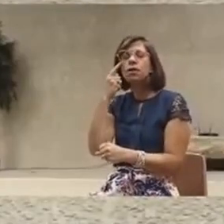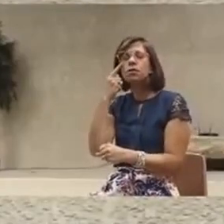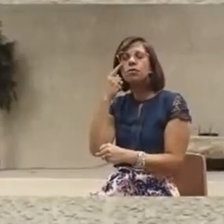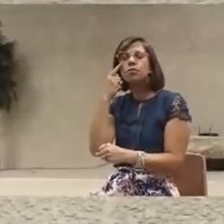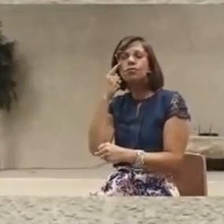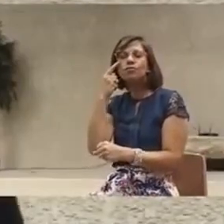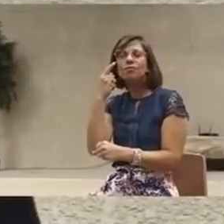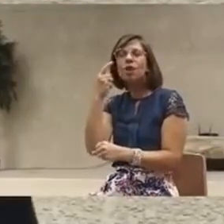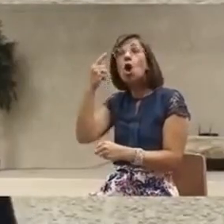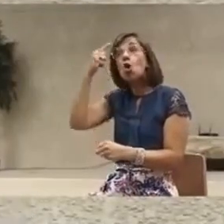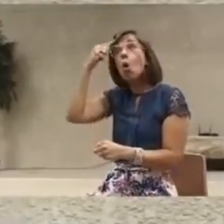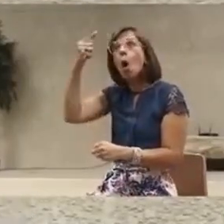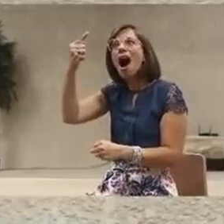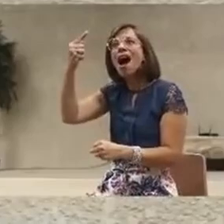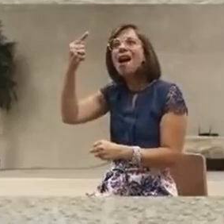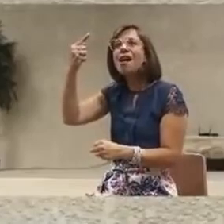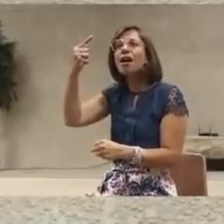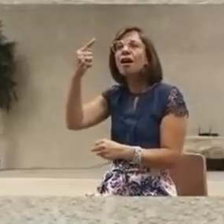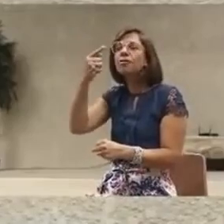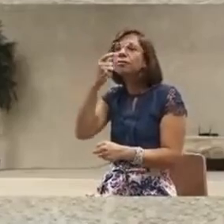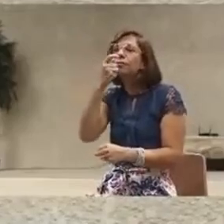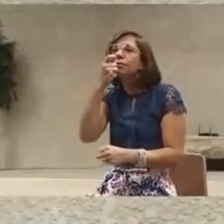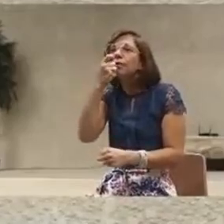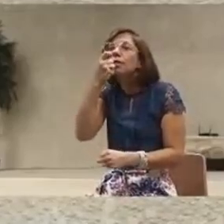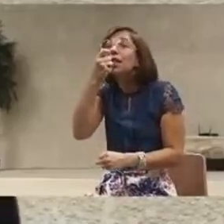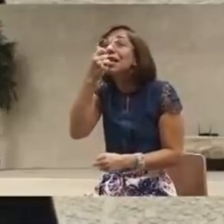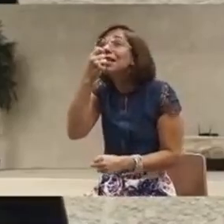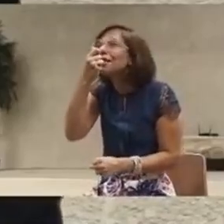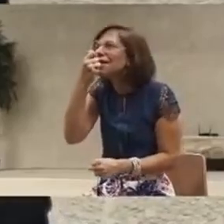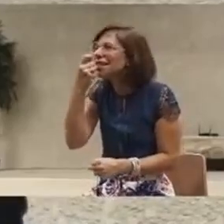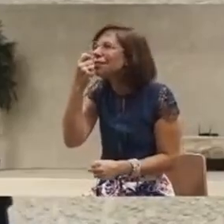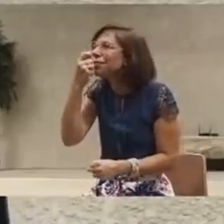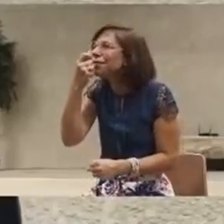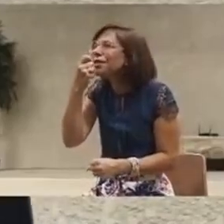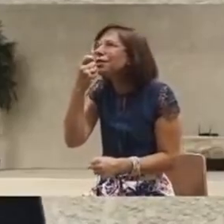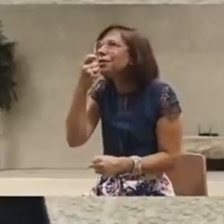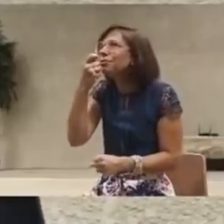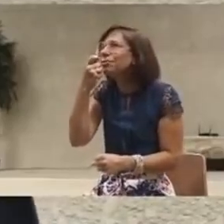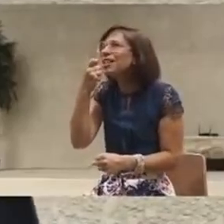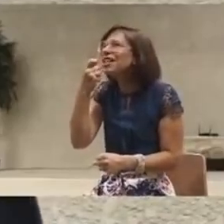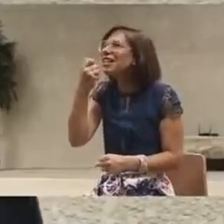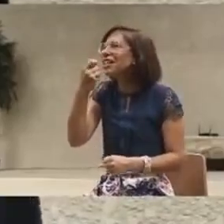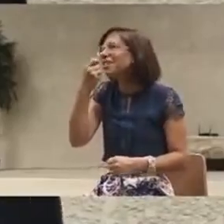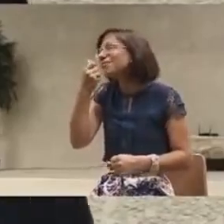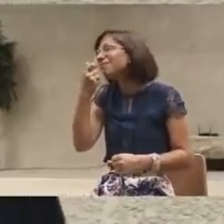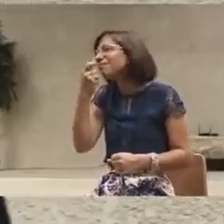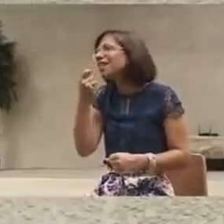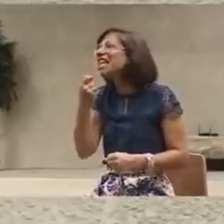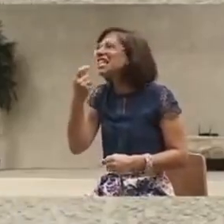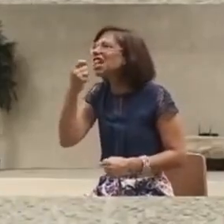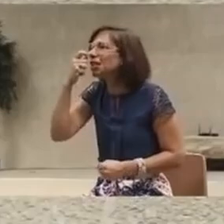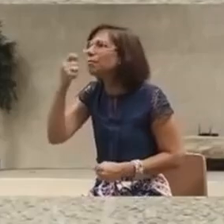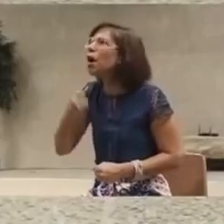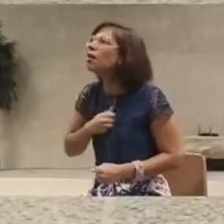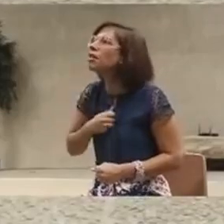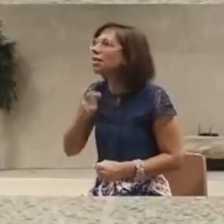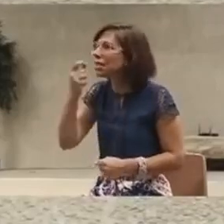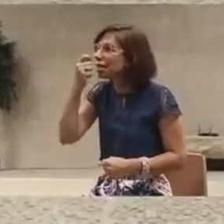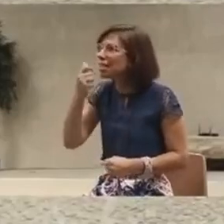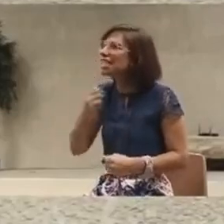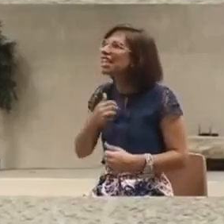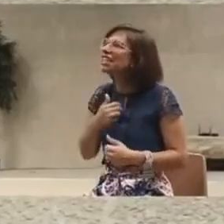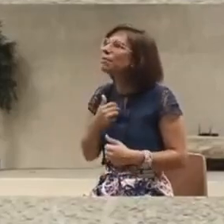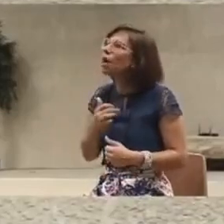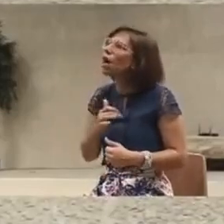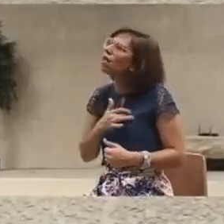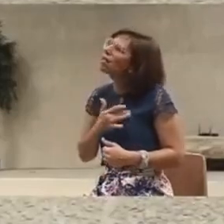Parce que si on regarde et que dans le désert, on évalue la situation